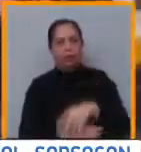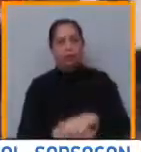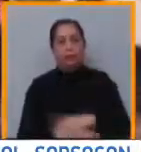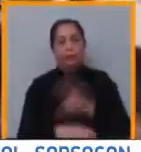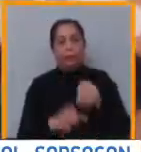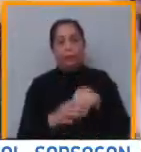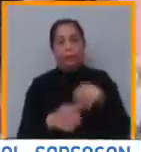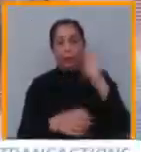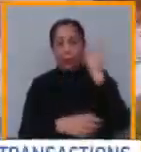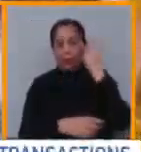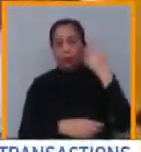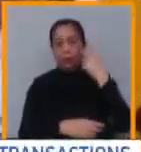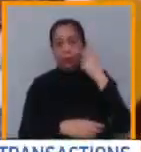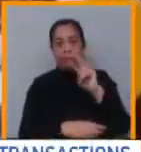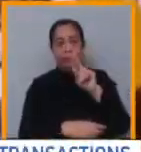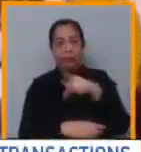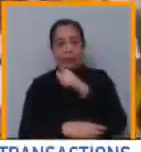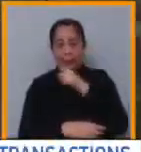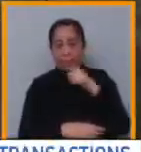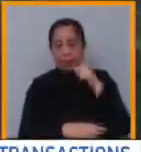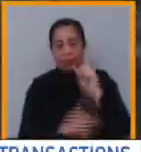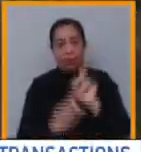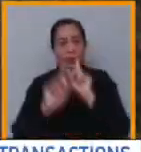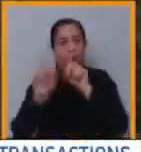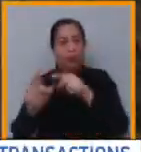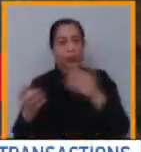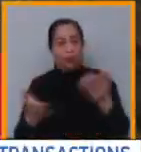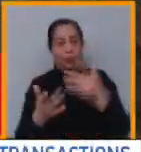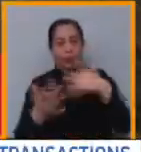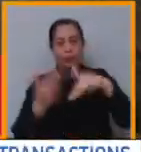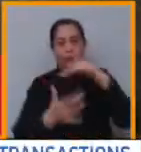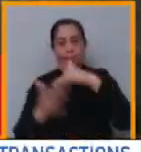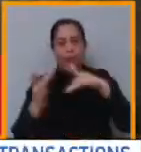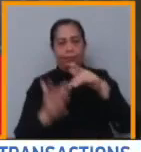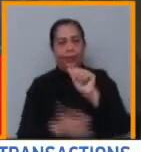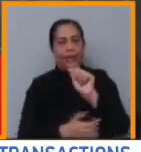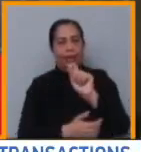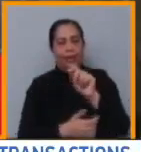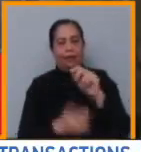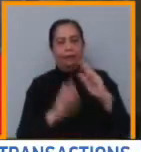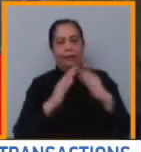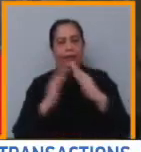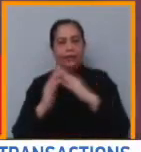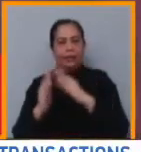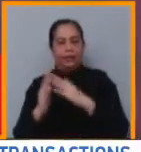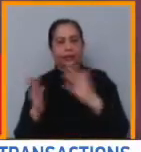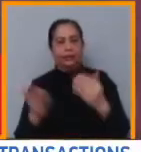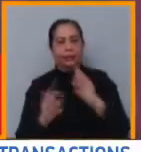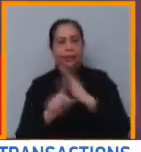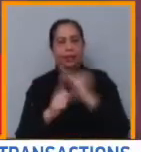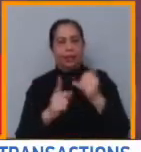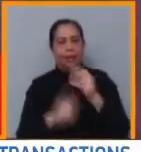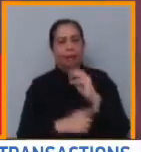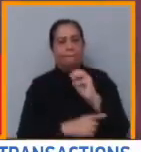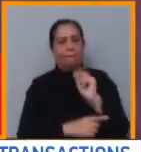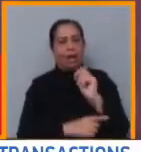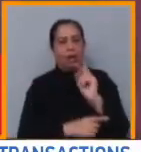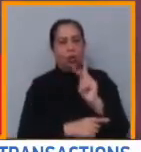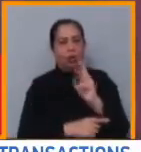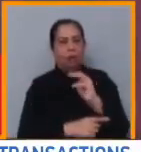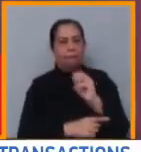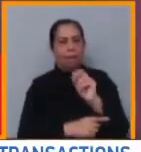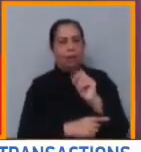Vice President Lenny Robredo sa pag-iikot sa Ati Village sa Sityo Lugutan, Barangay Manok-Manok sa isa ng Boracay sa